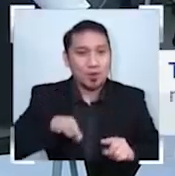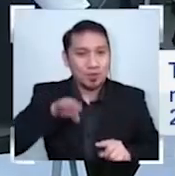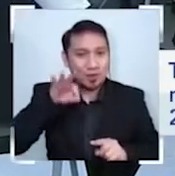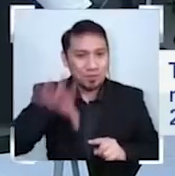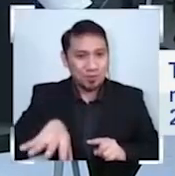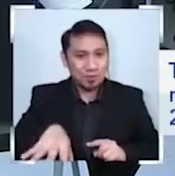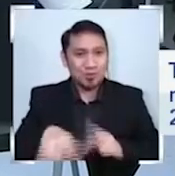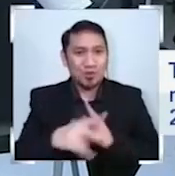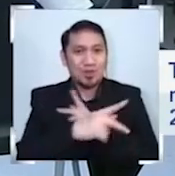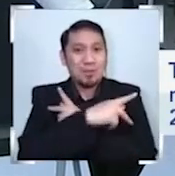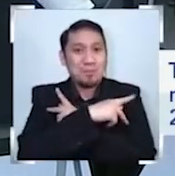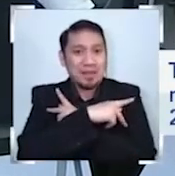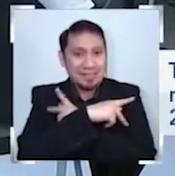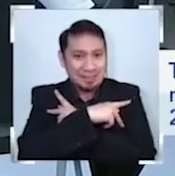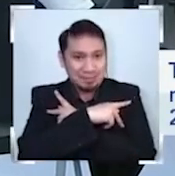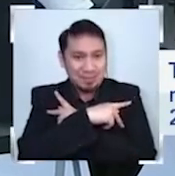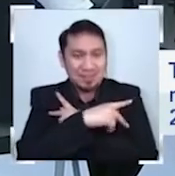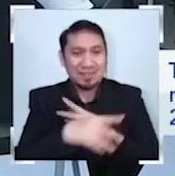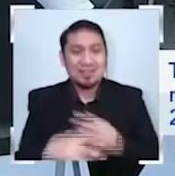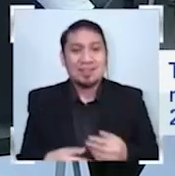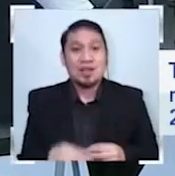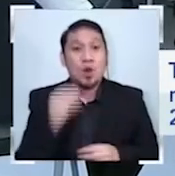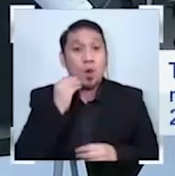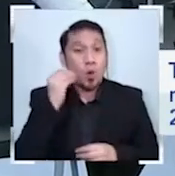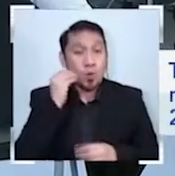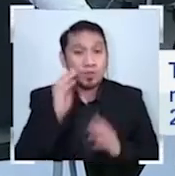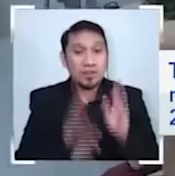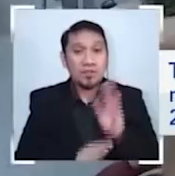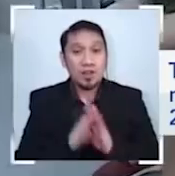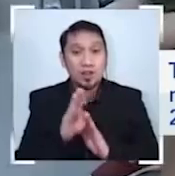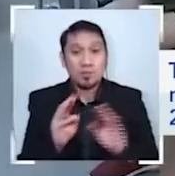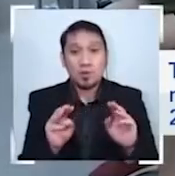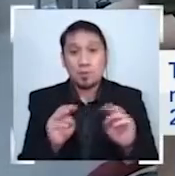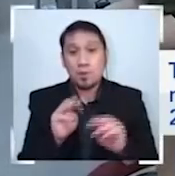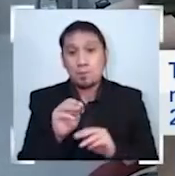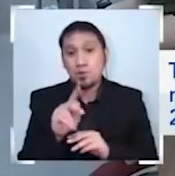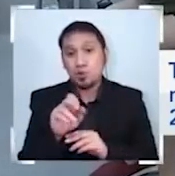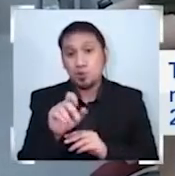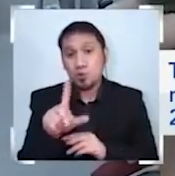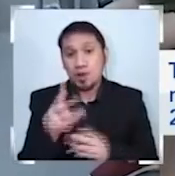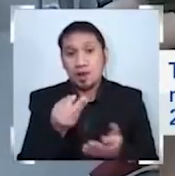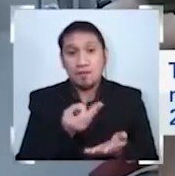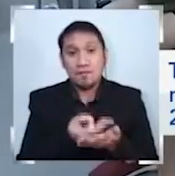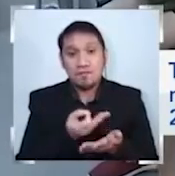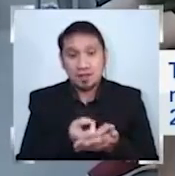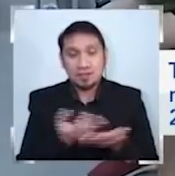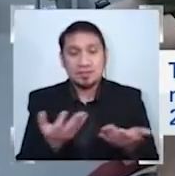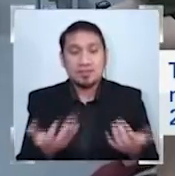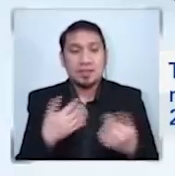ng Home Development Mutual Fund na para sa 2021 pag-ibig regular savings,